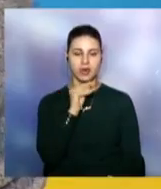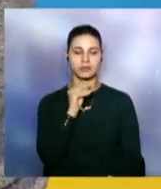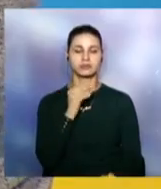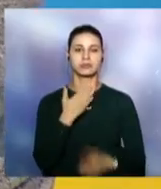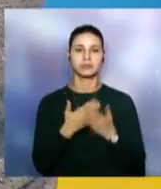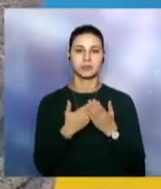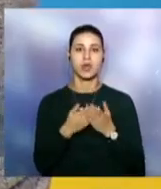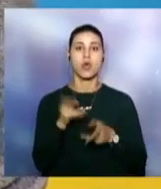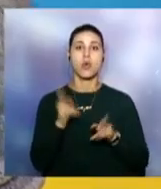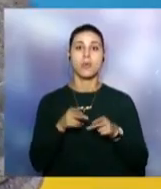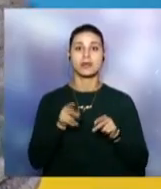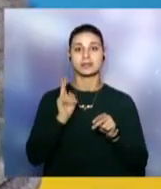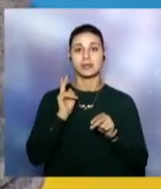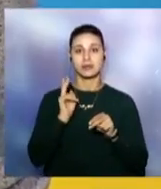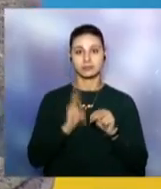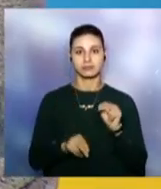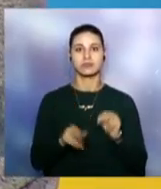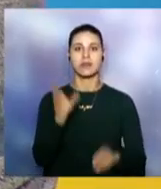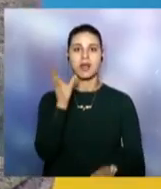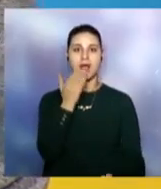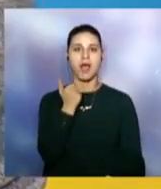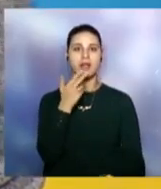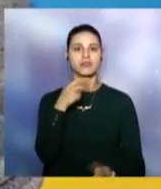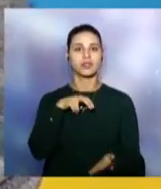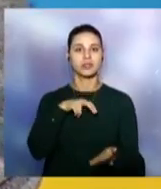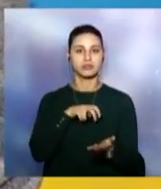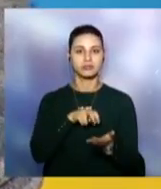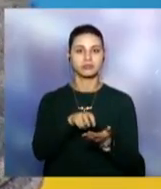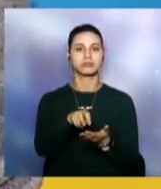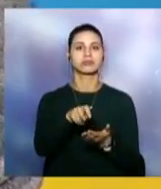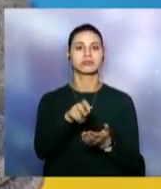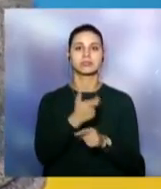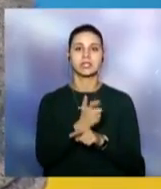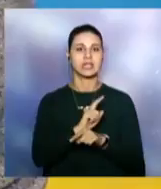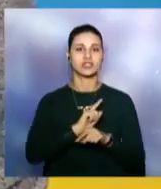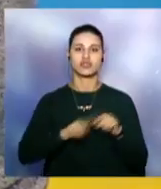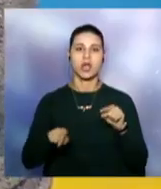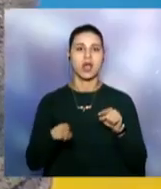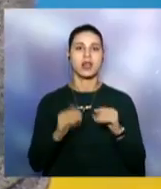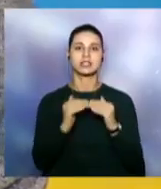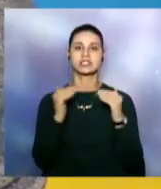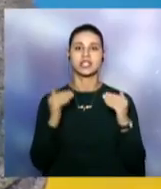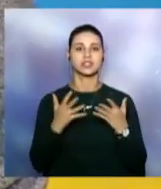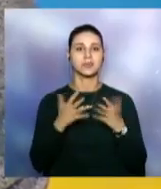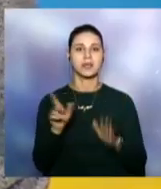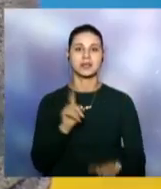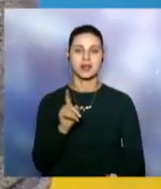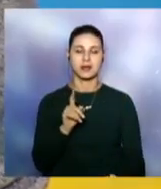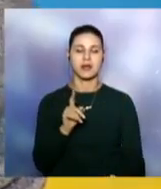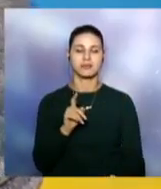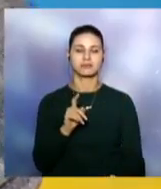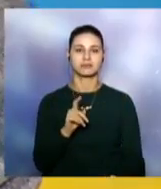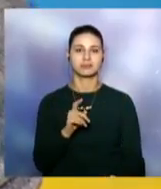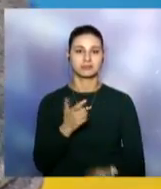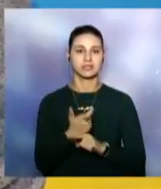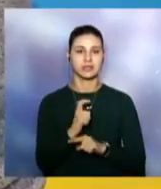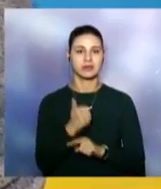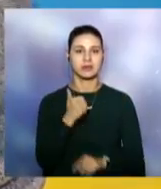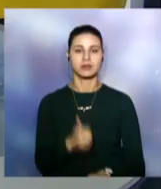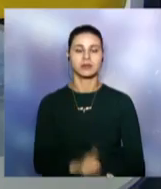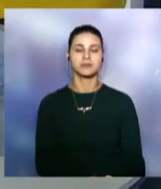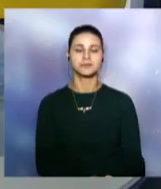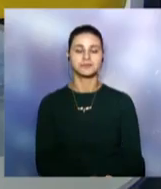რომ პოსტოპერაციულად რეაბილიტაციის პერიოდი ქონდეს ხანმოკლე და უფრო მარტივად გადაიტანოს ოპერაცია. რა რთული ოპერაციაც არ უნდა იყოს